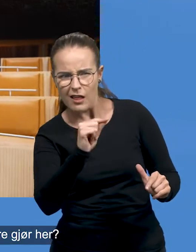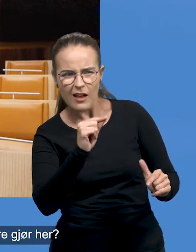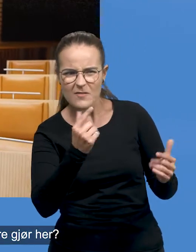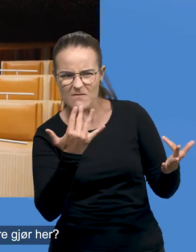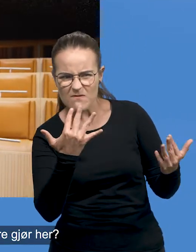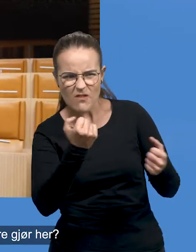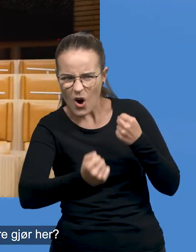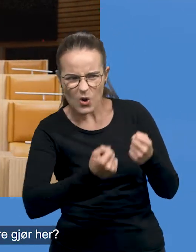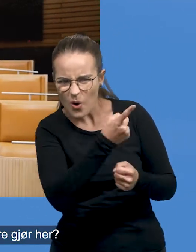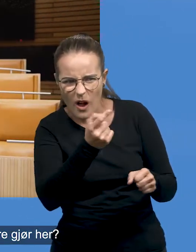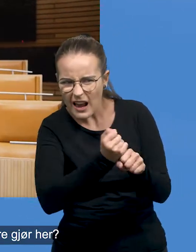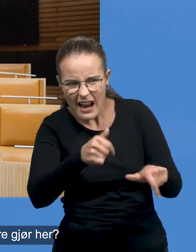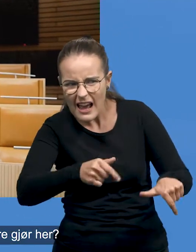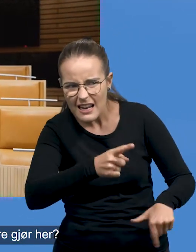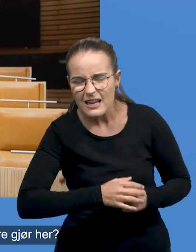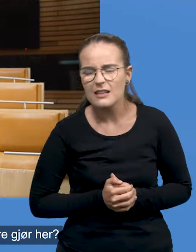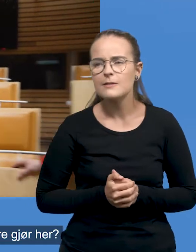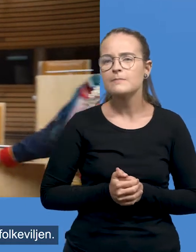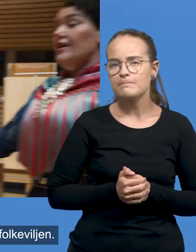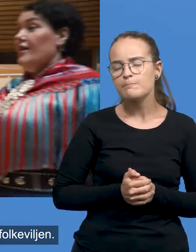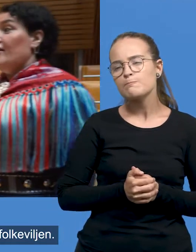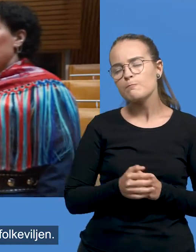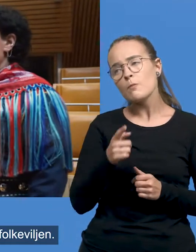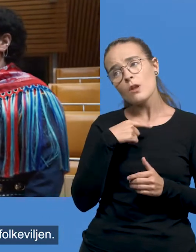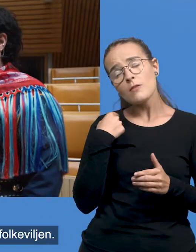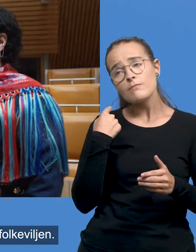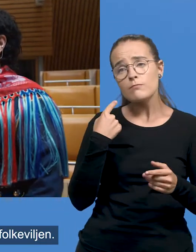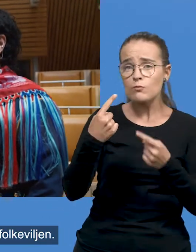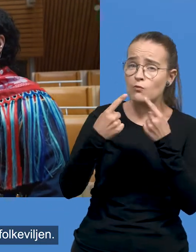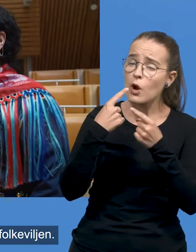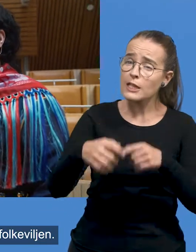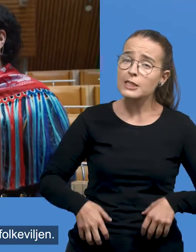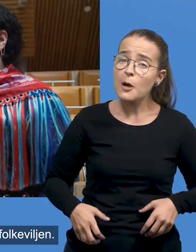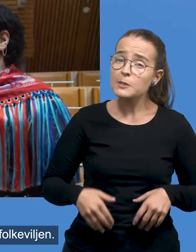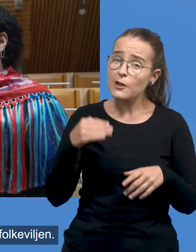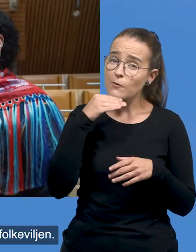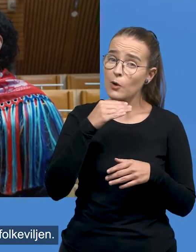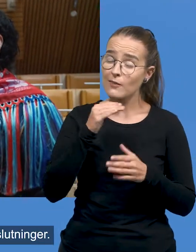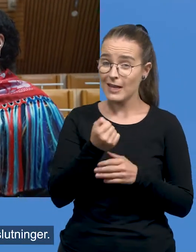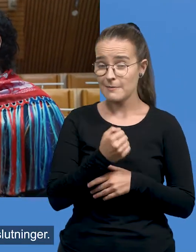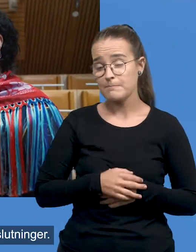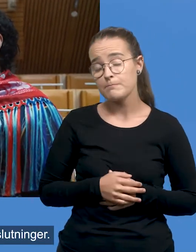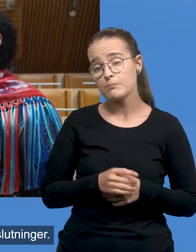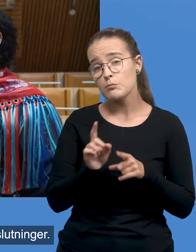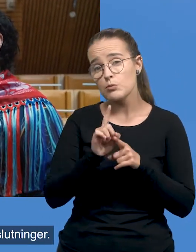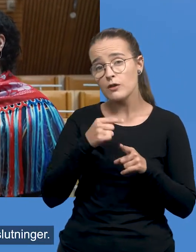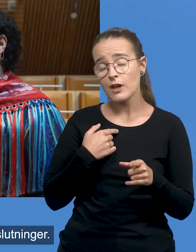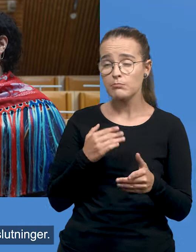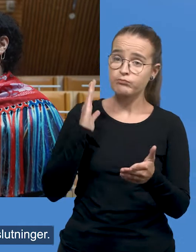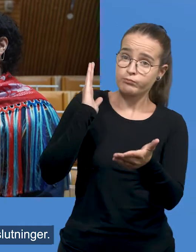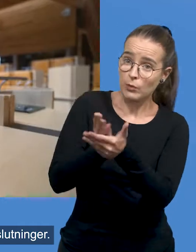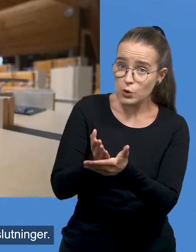nysgjerrig på hva er det dere egentlig gjør her? Vi forhandler den samiske folkeviljen. Her kommer vi frem